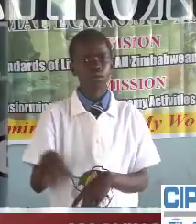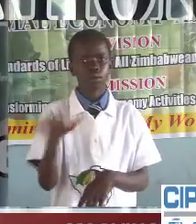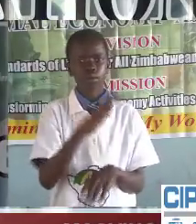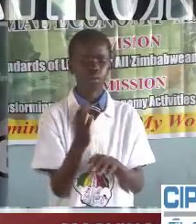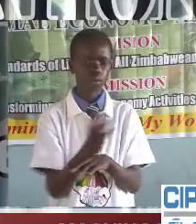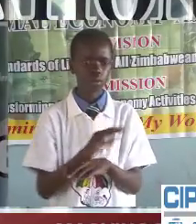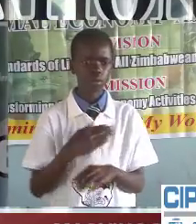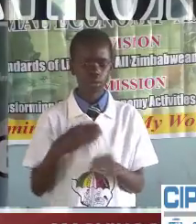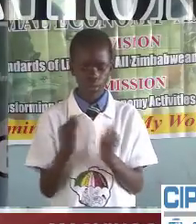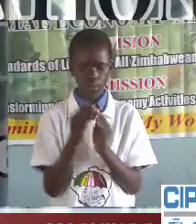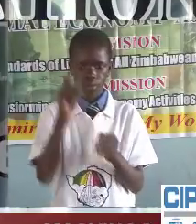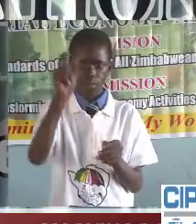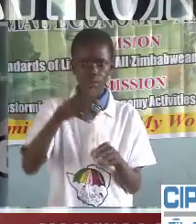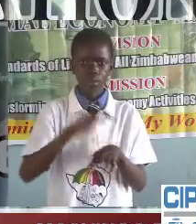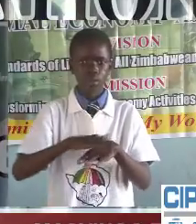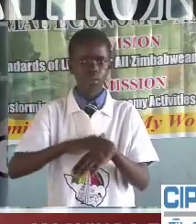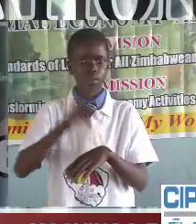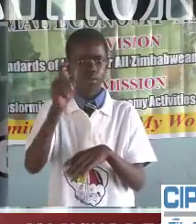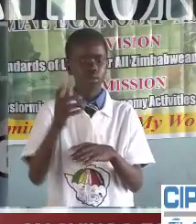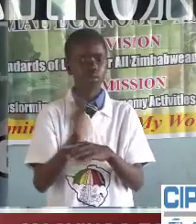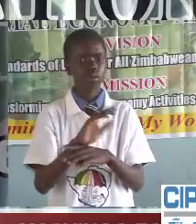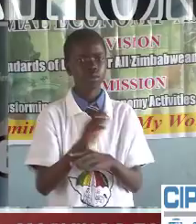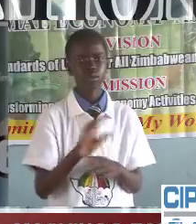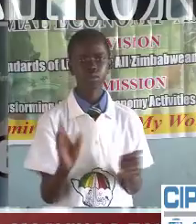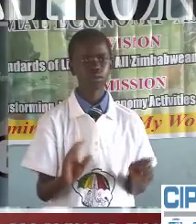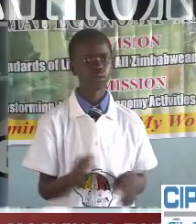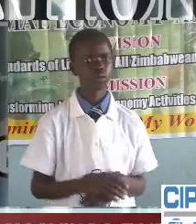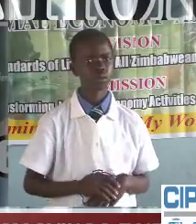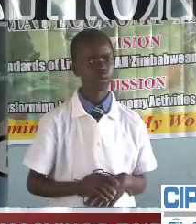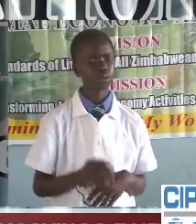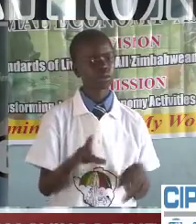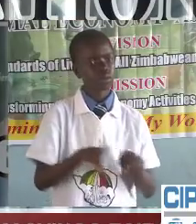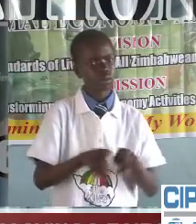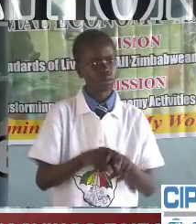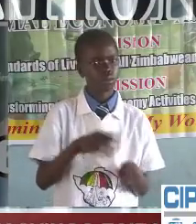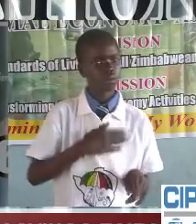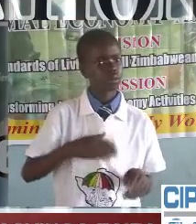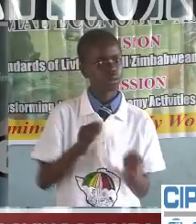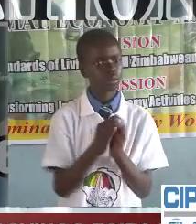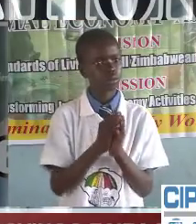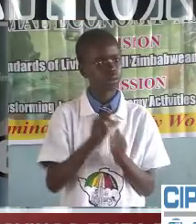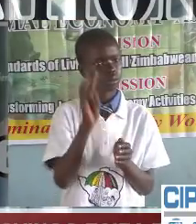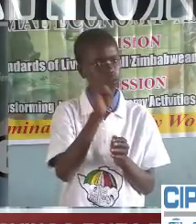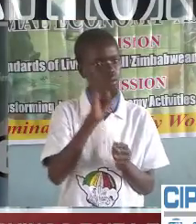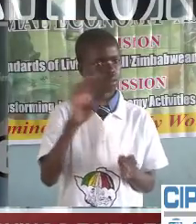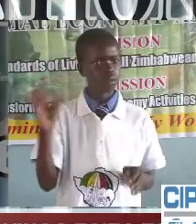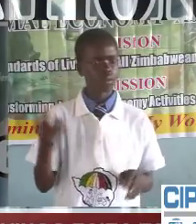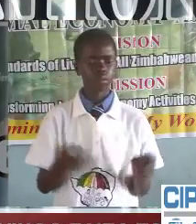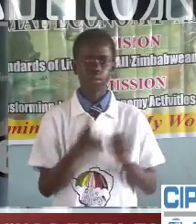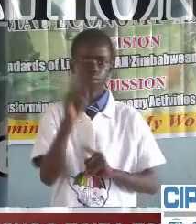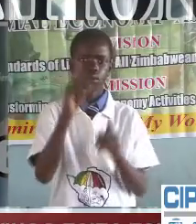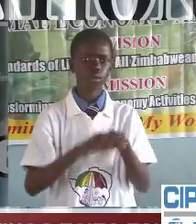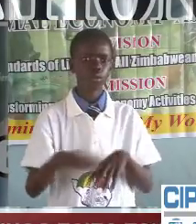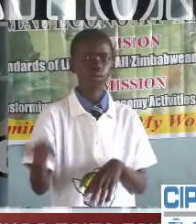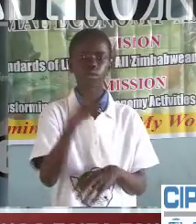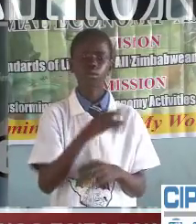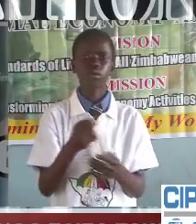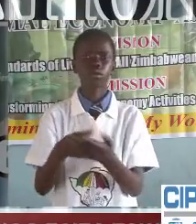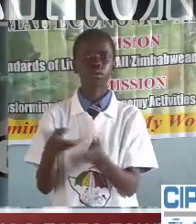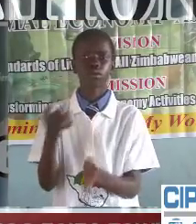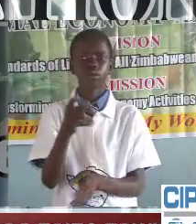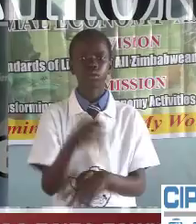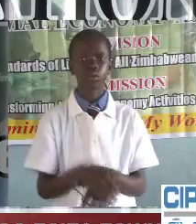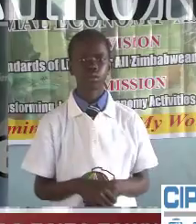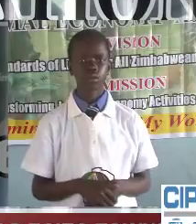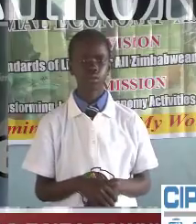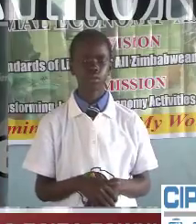hazvifaniri kubhadharwa nemunhu, zvofanira kunge zviri zvekanzuro zviya. Ndo zvimwe zvatichange tichiadresa izvozvo izvo. Then